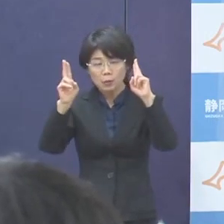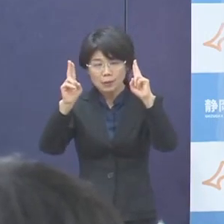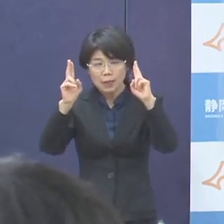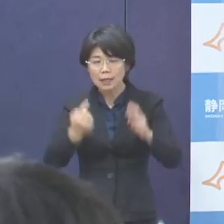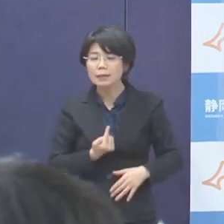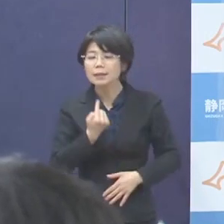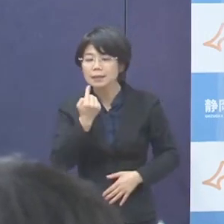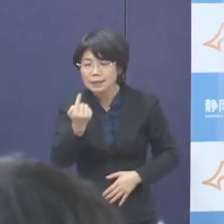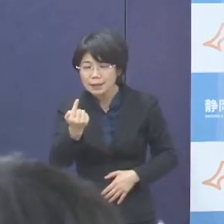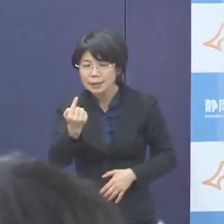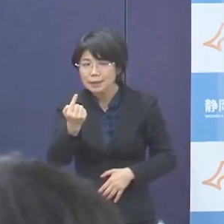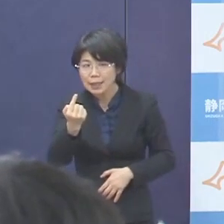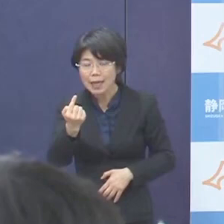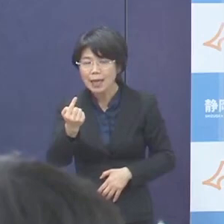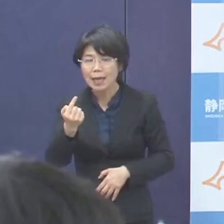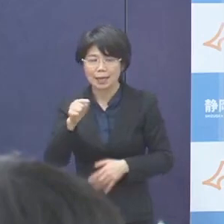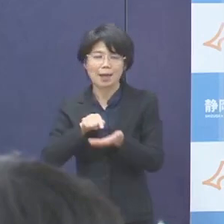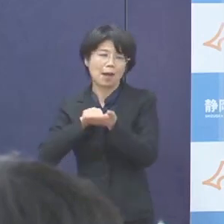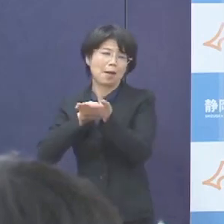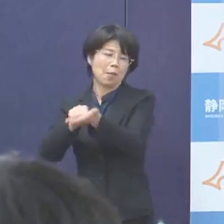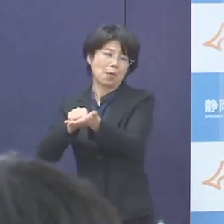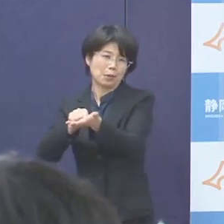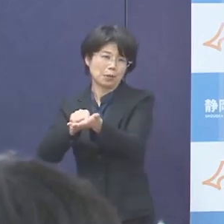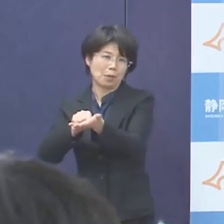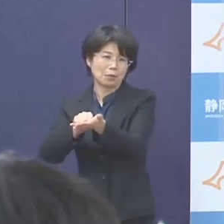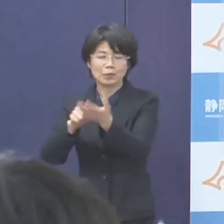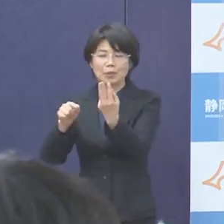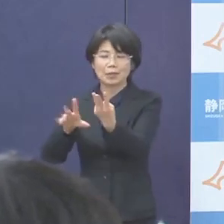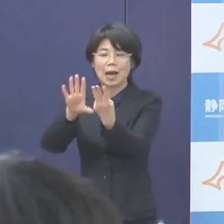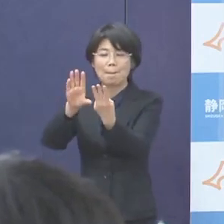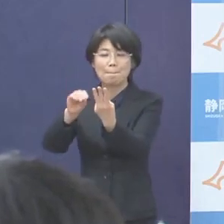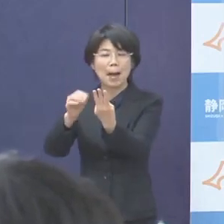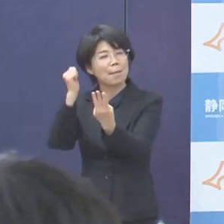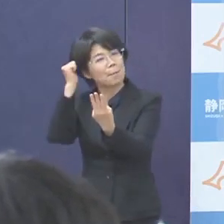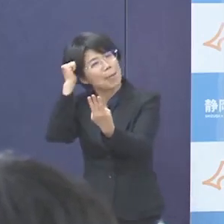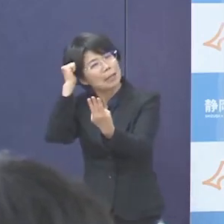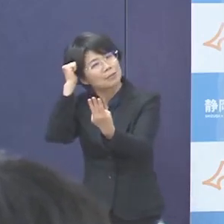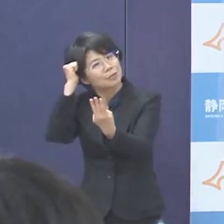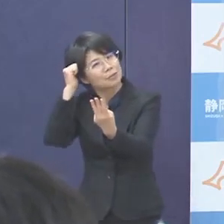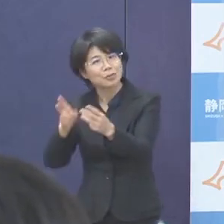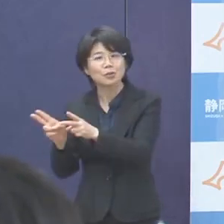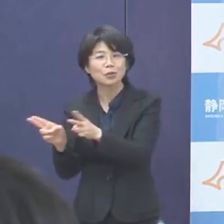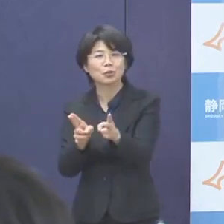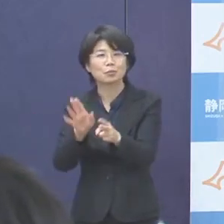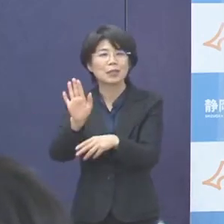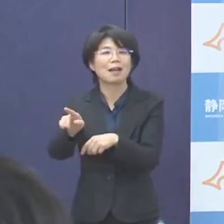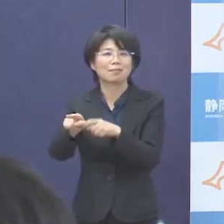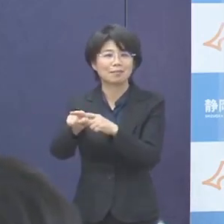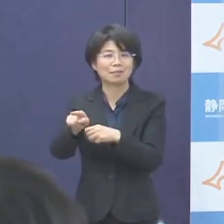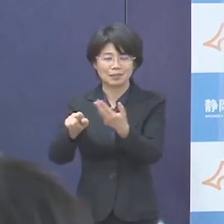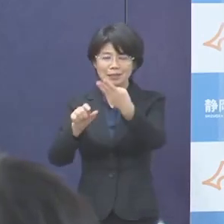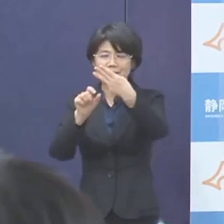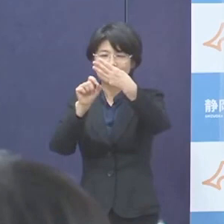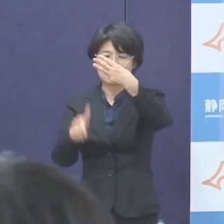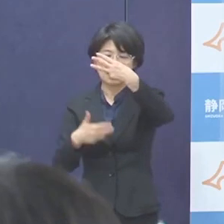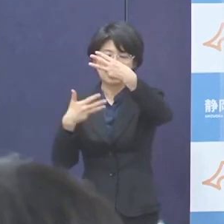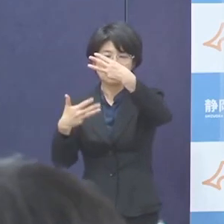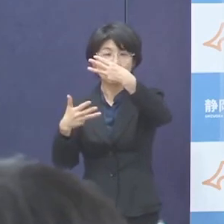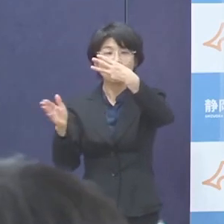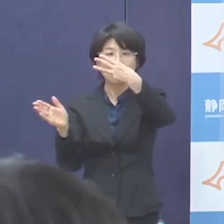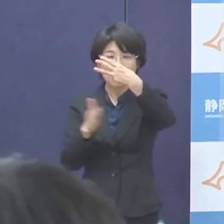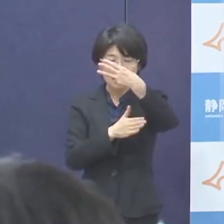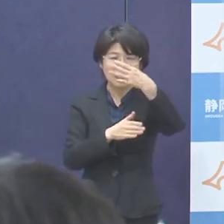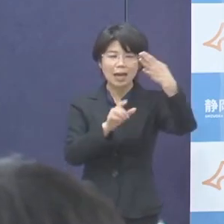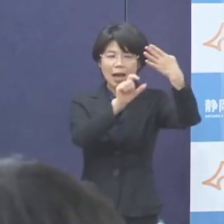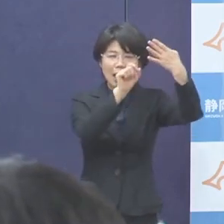売、こちらが3万泊、こちらの方はすぐに用意ができますので、3月8日から4月28日まで